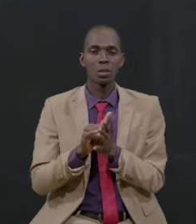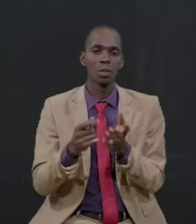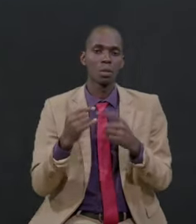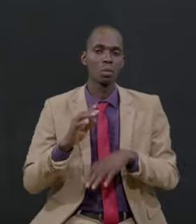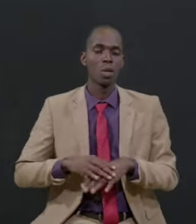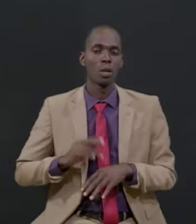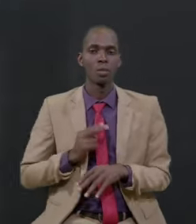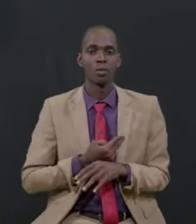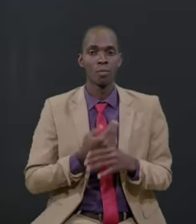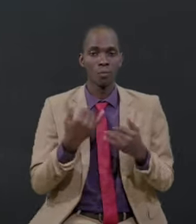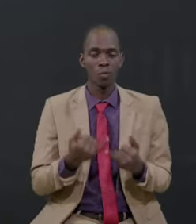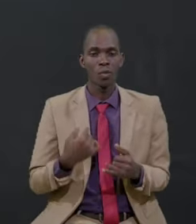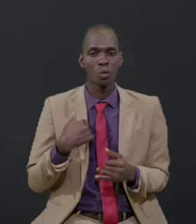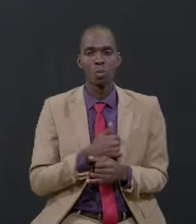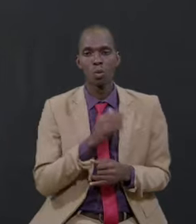Je vais utiliser ce mot,